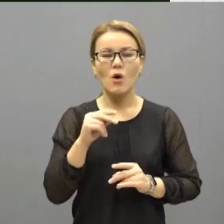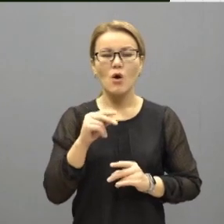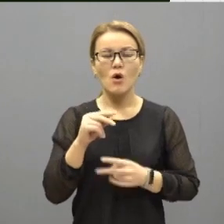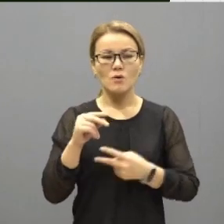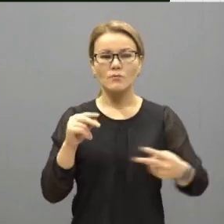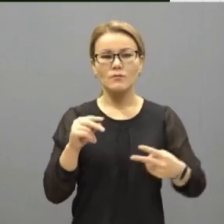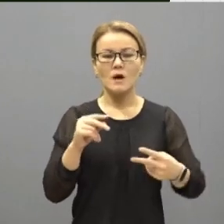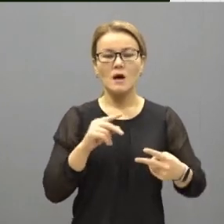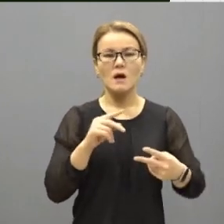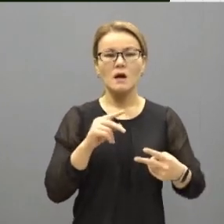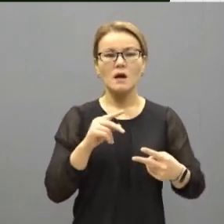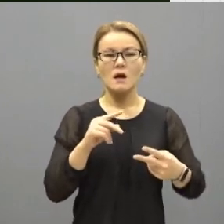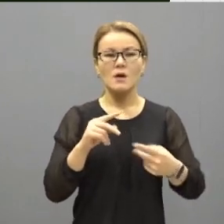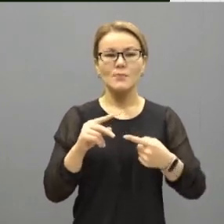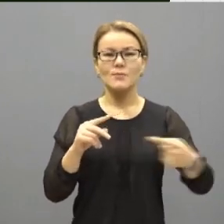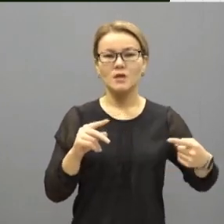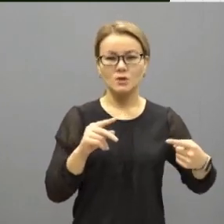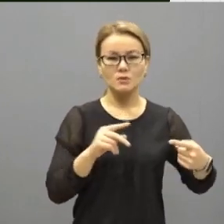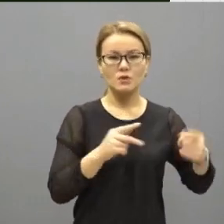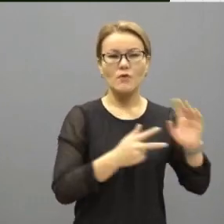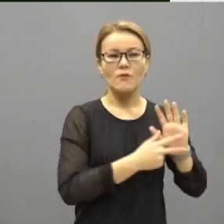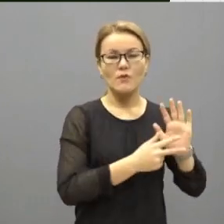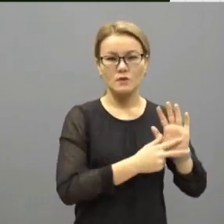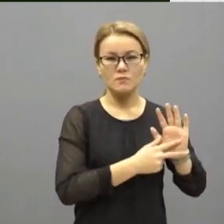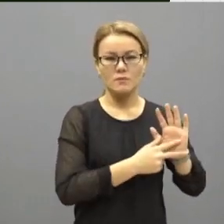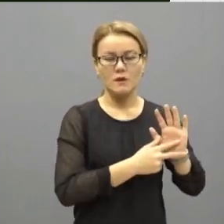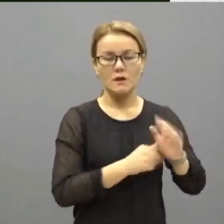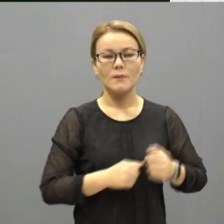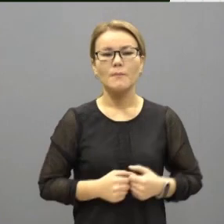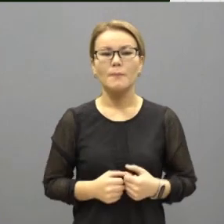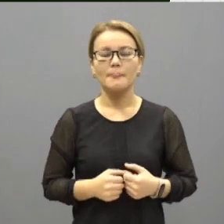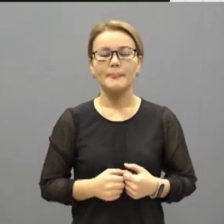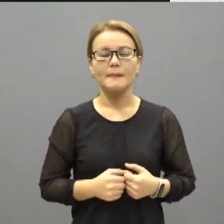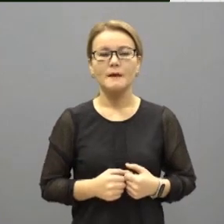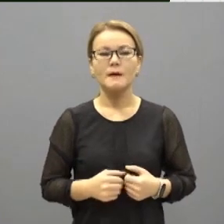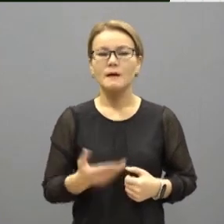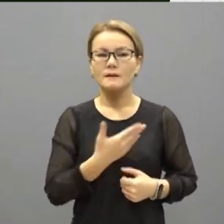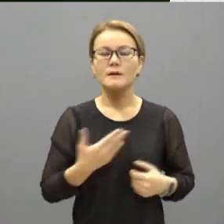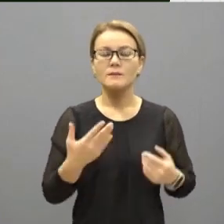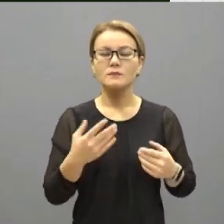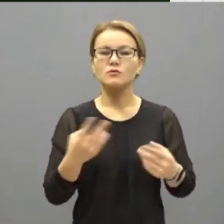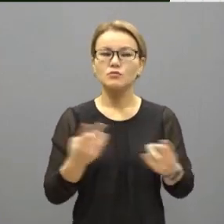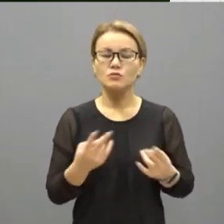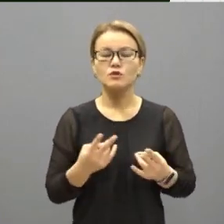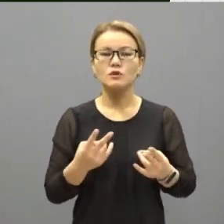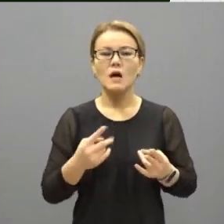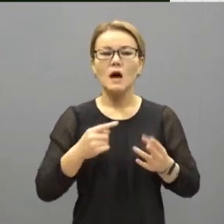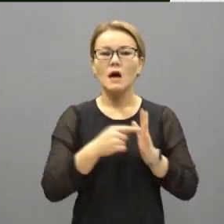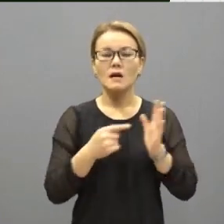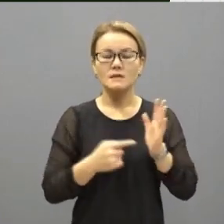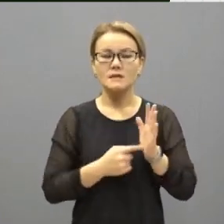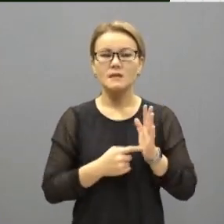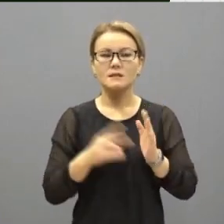знак равно и заменим ему знак на противоположный. Теперь нам следует разделить все уравнение